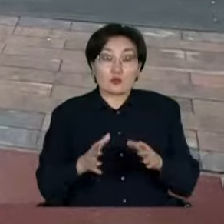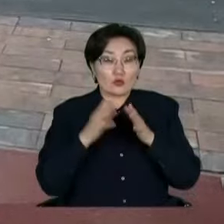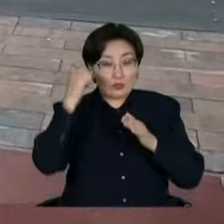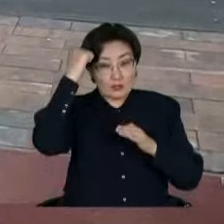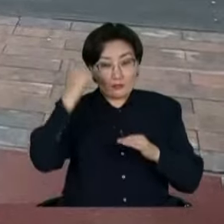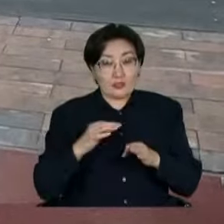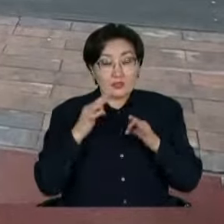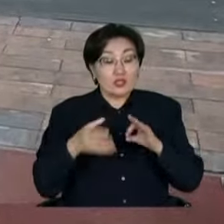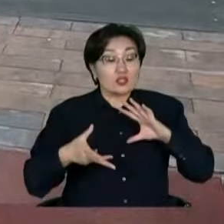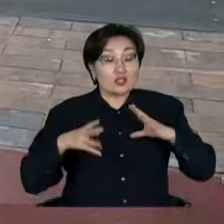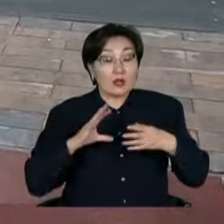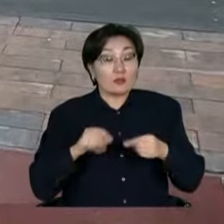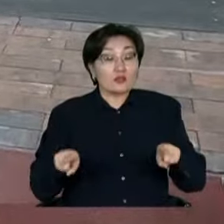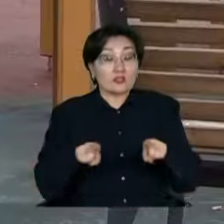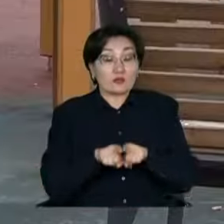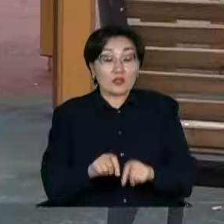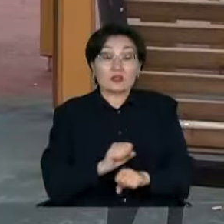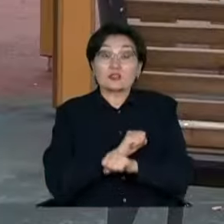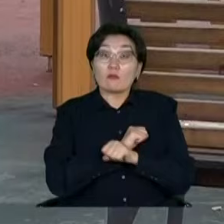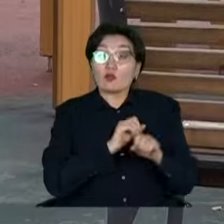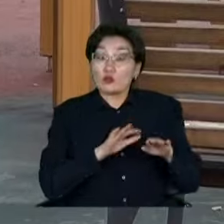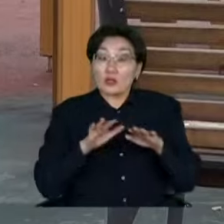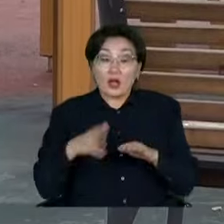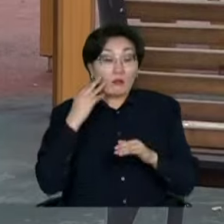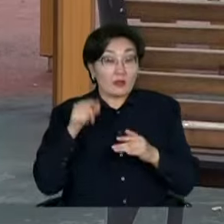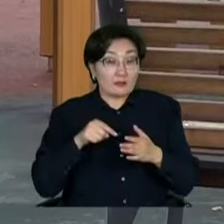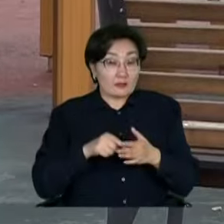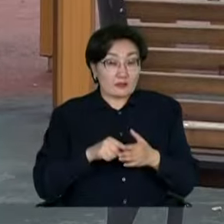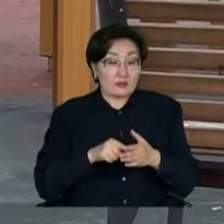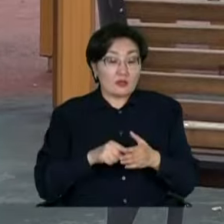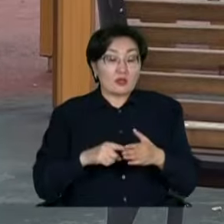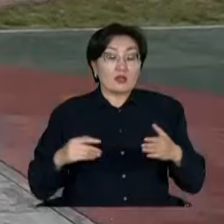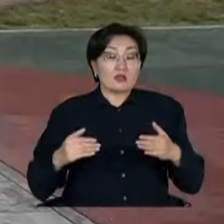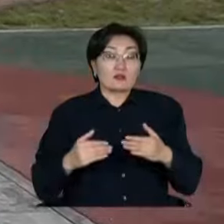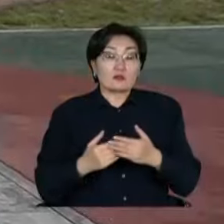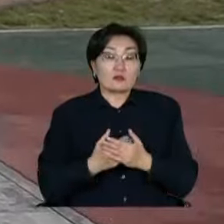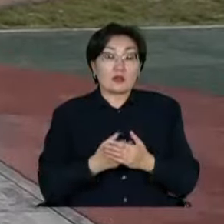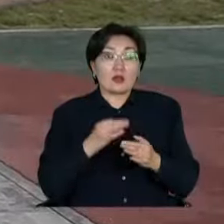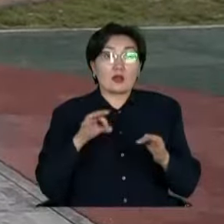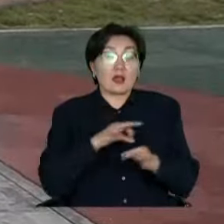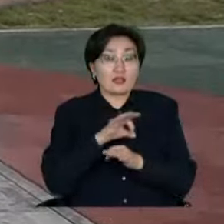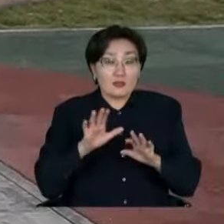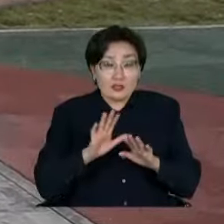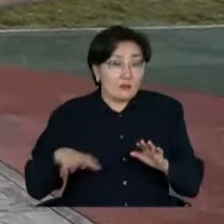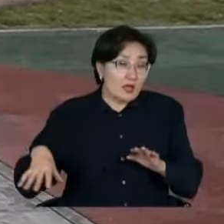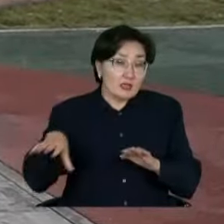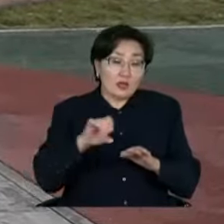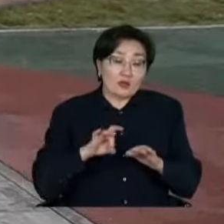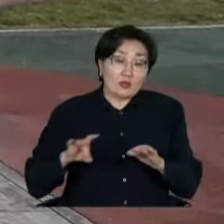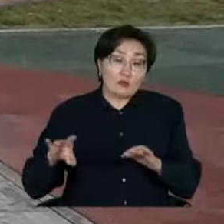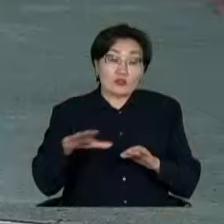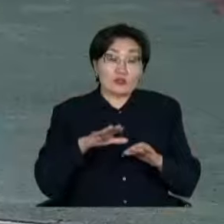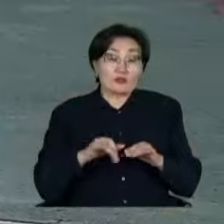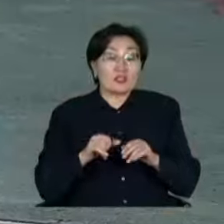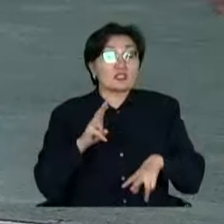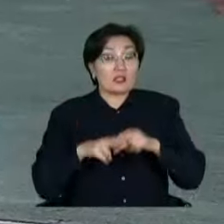рахметімізді айтамыз. Жалпы осындай демалыс орындары Алматыда жаңғыз Бостандық Орбита деп айтпай-ақ, барлық аудандарда, мөлтек аудандарында